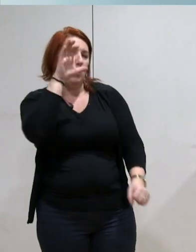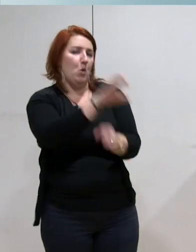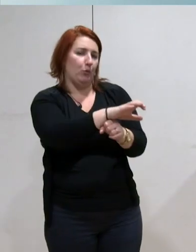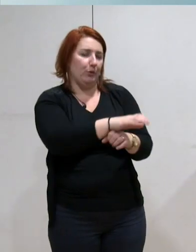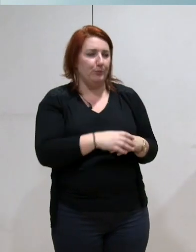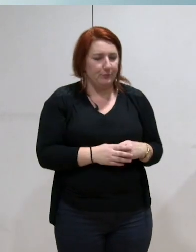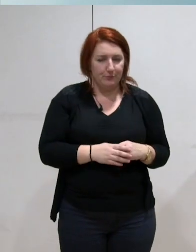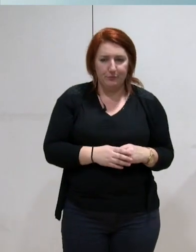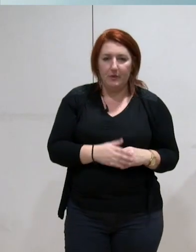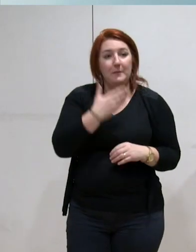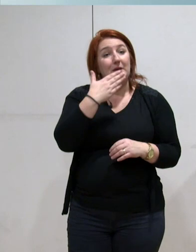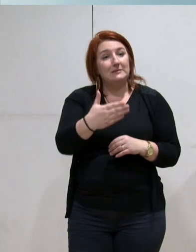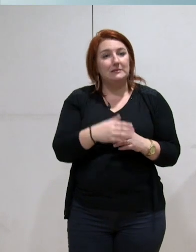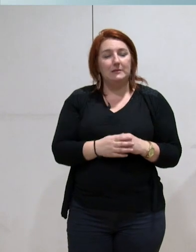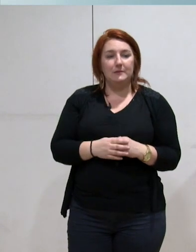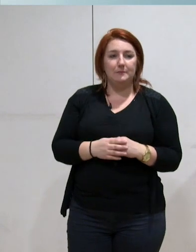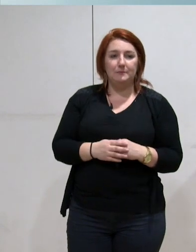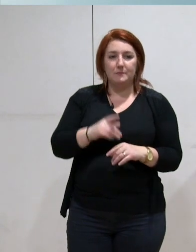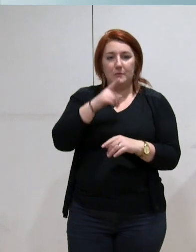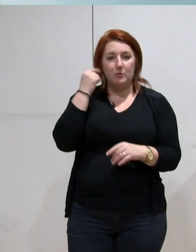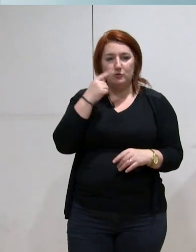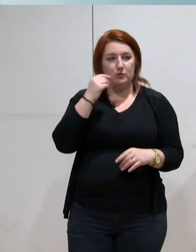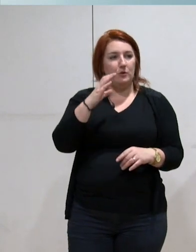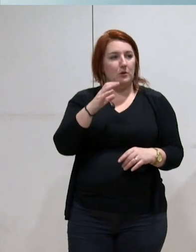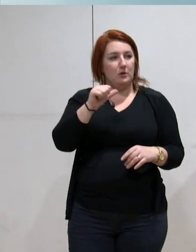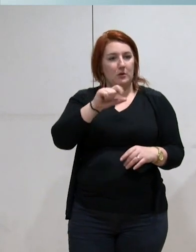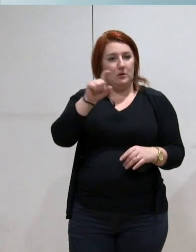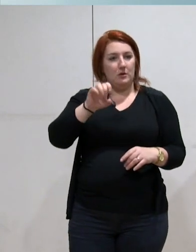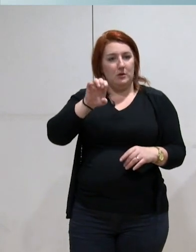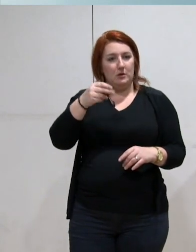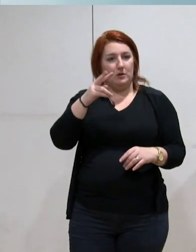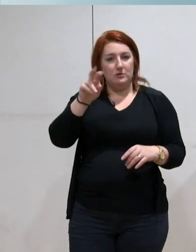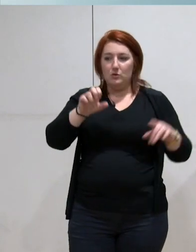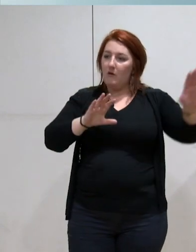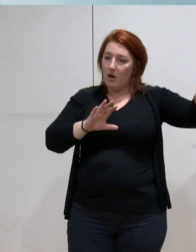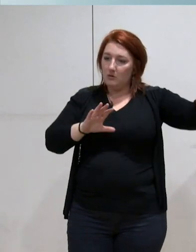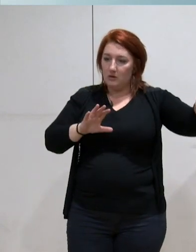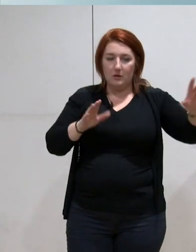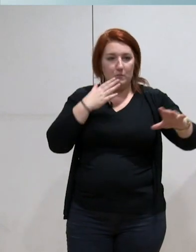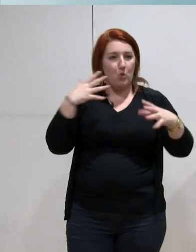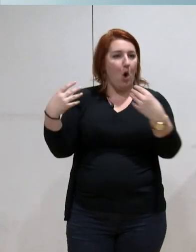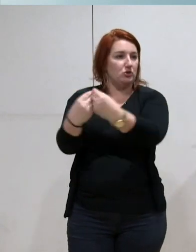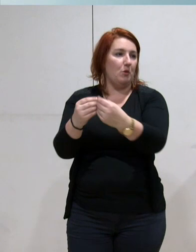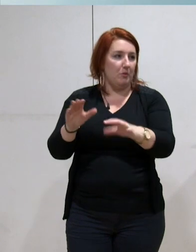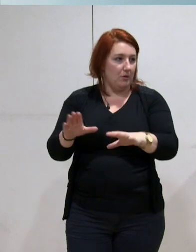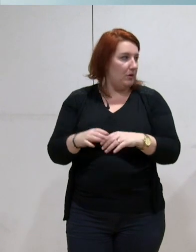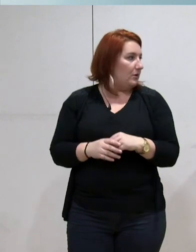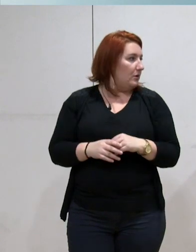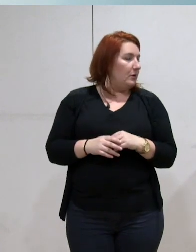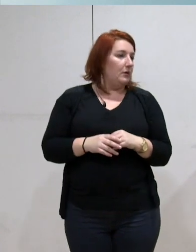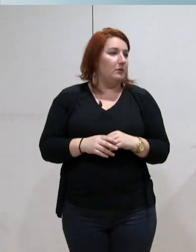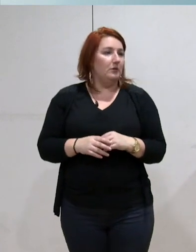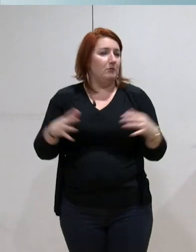délibération merci Monsieur cas vous avez fait un tir groupé monsieur